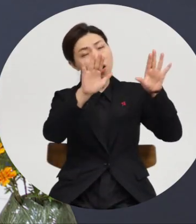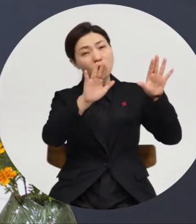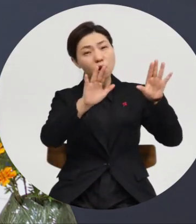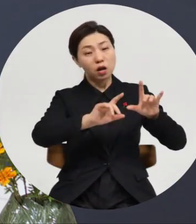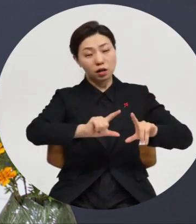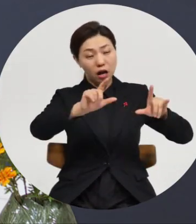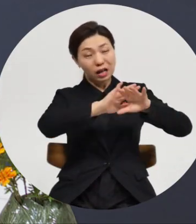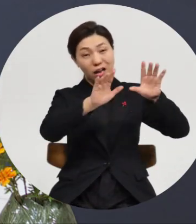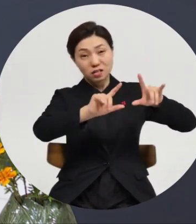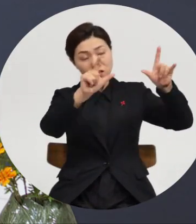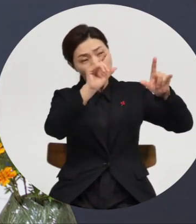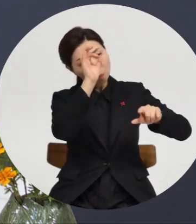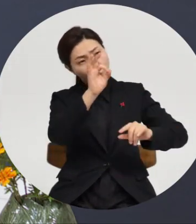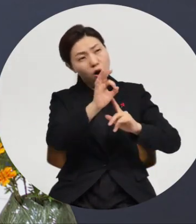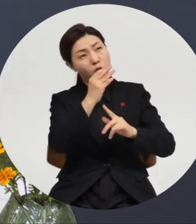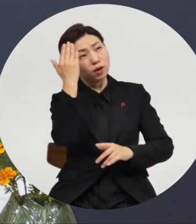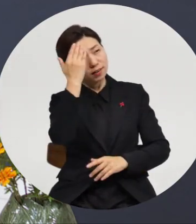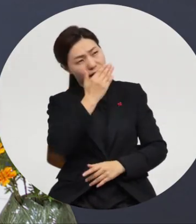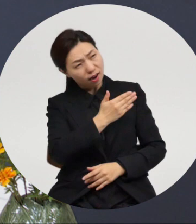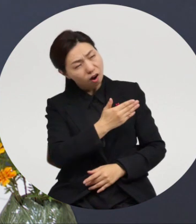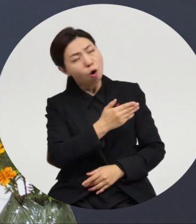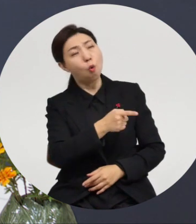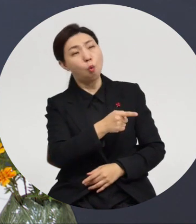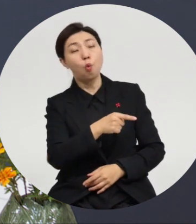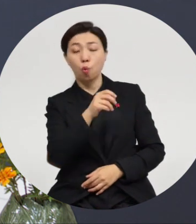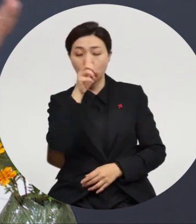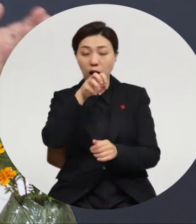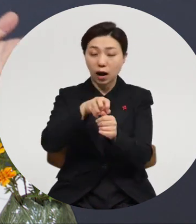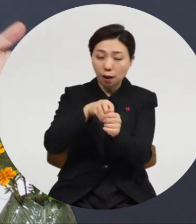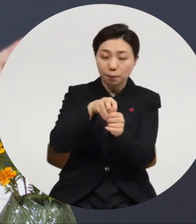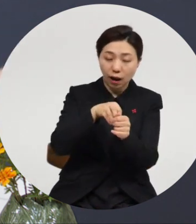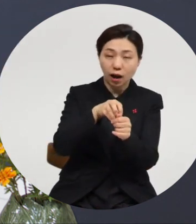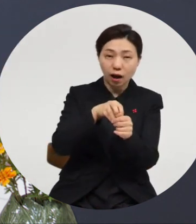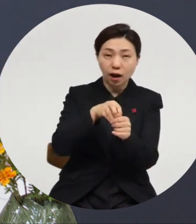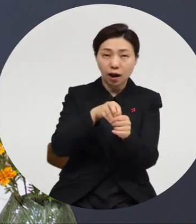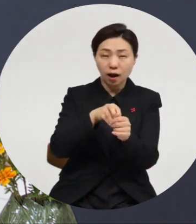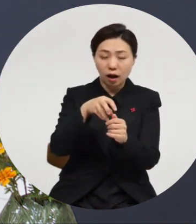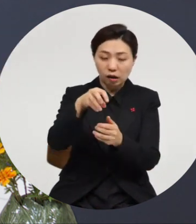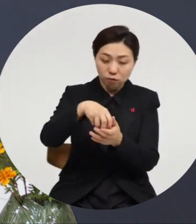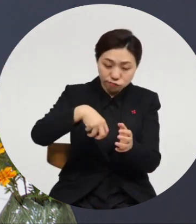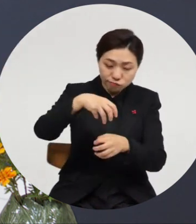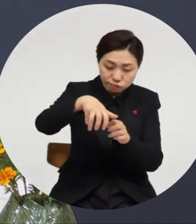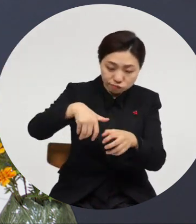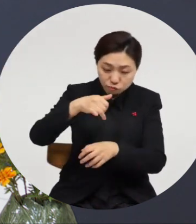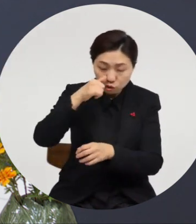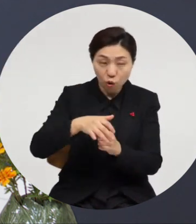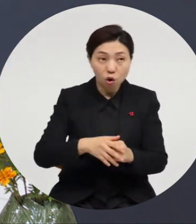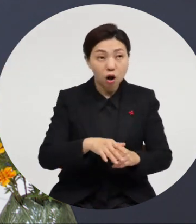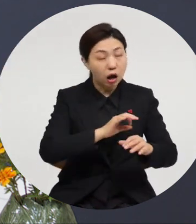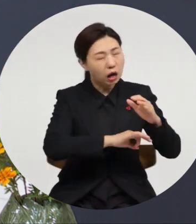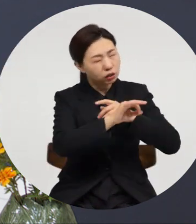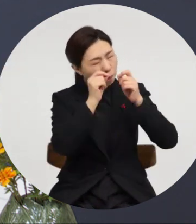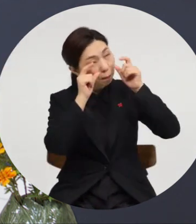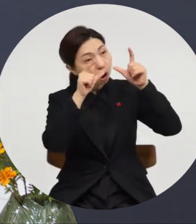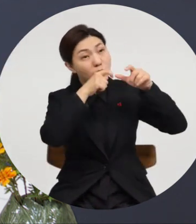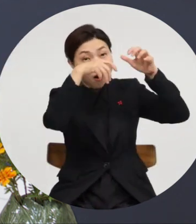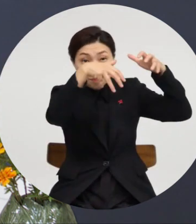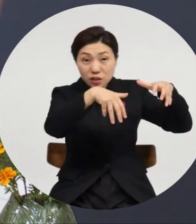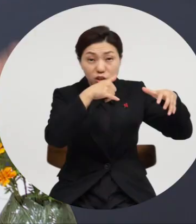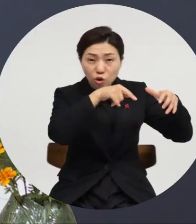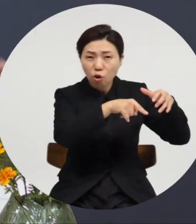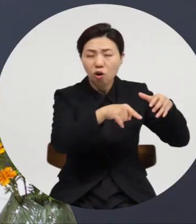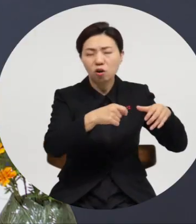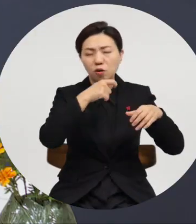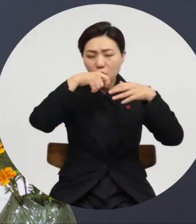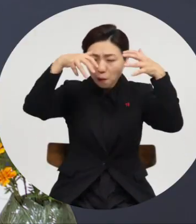일어나서 날씨가 맑으면 맑은 날 할 수 있는 감자를 캐고, 오늘 아침에 일어나 보니까